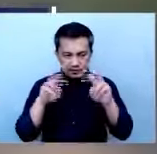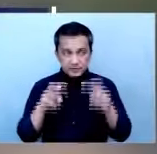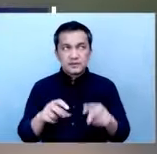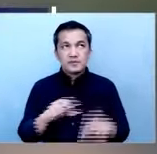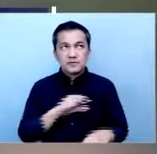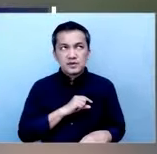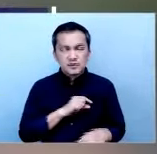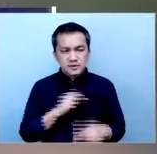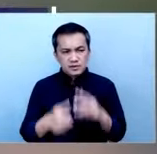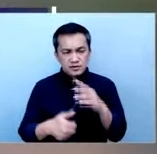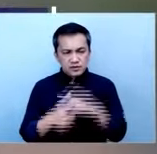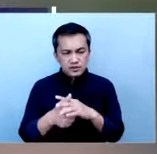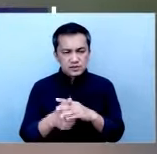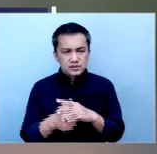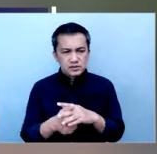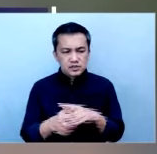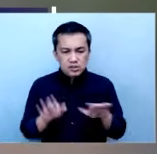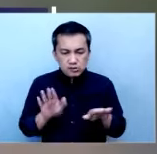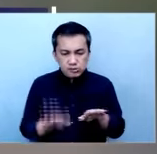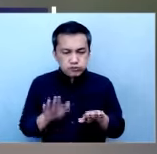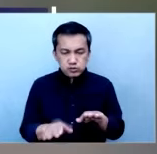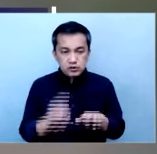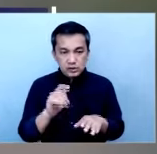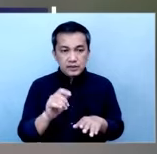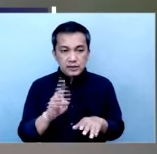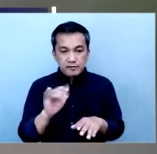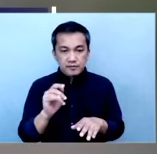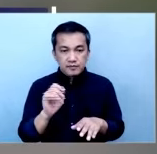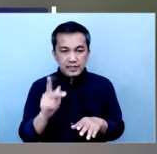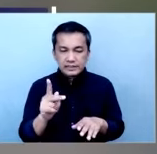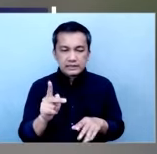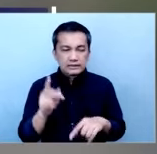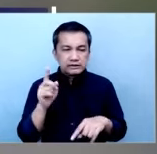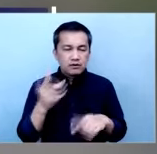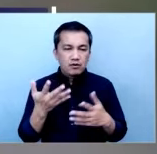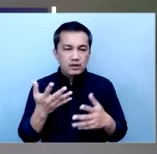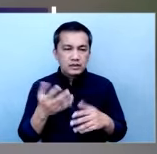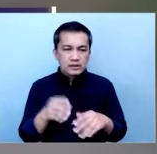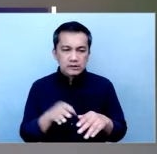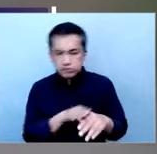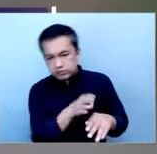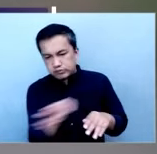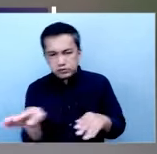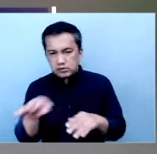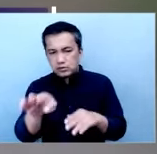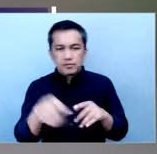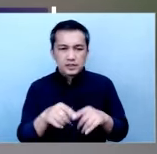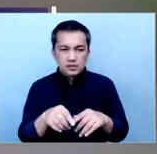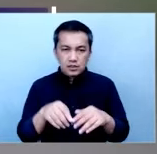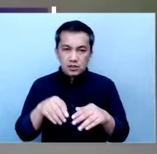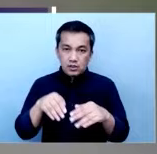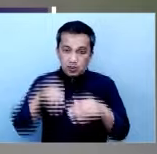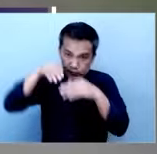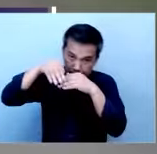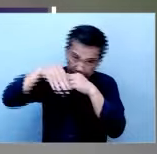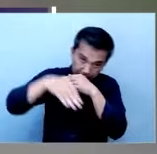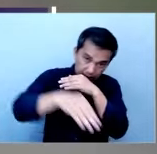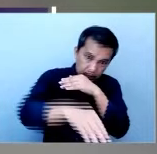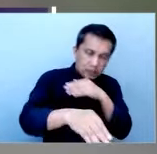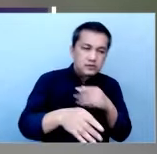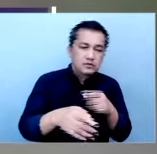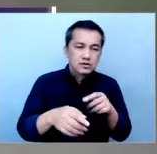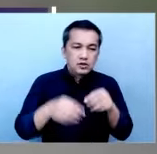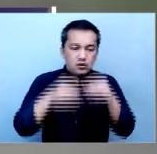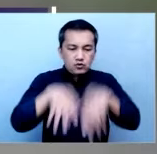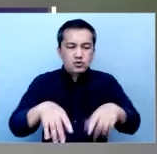pulis, lumalabas na nawalan ng preno ang truck at sinubukan itong umiwas sa iba pang sasakyan. Pero dahil pababa ang daan, nawala na ng kontrol ang